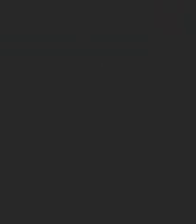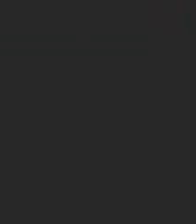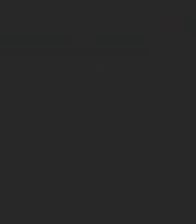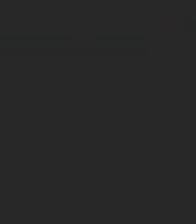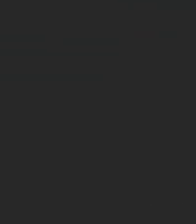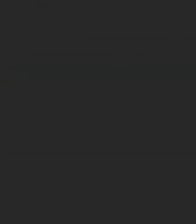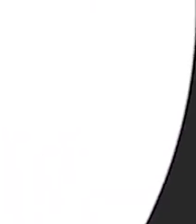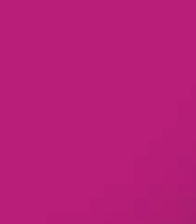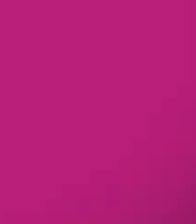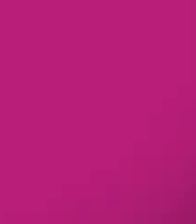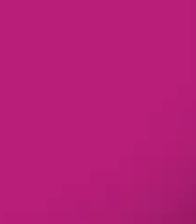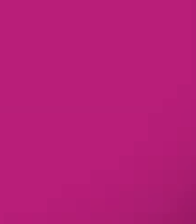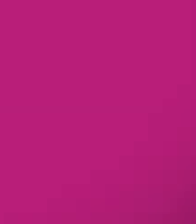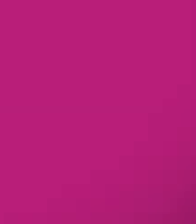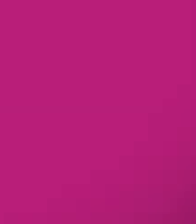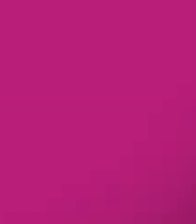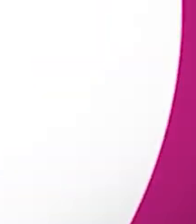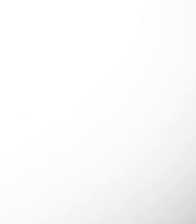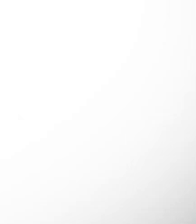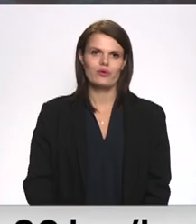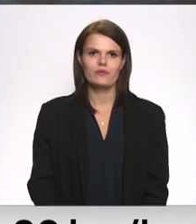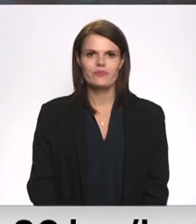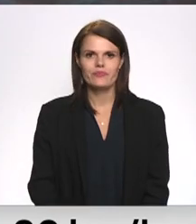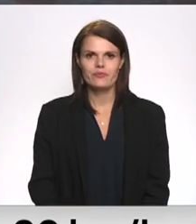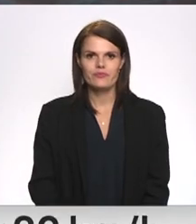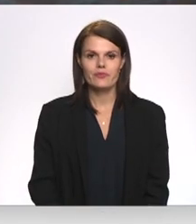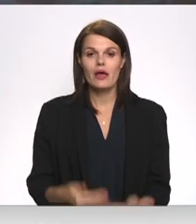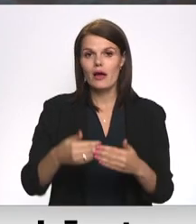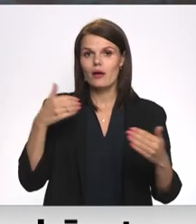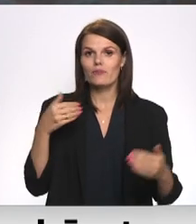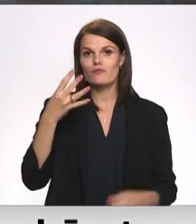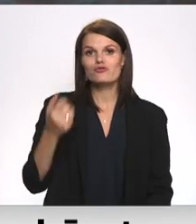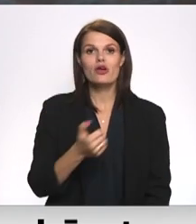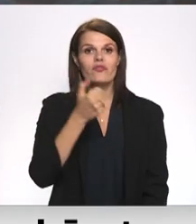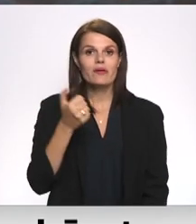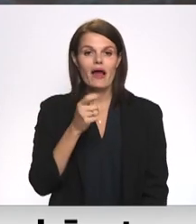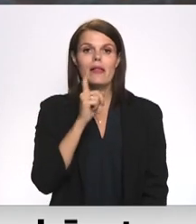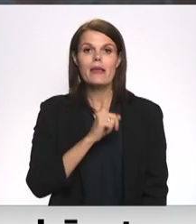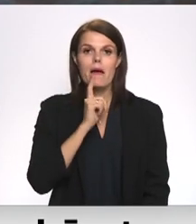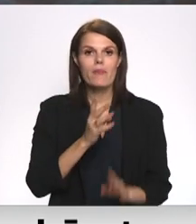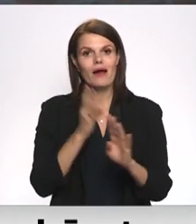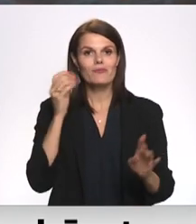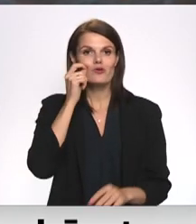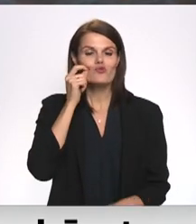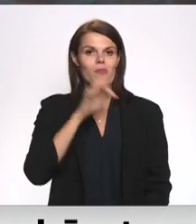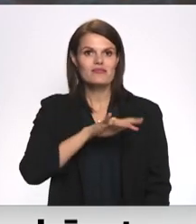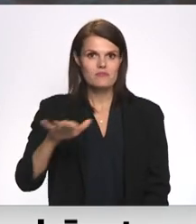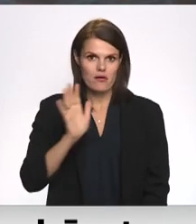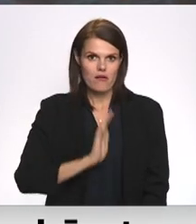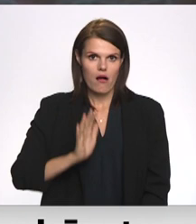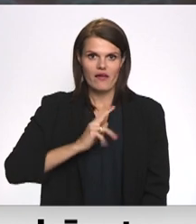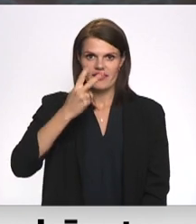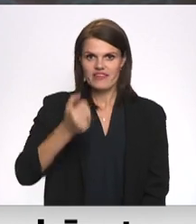Re! Viss ēters ir te! Pirms 4 gadiem Liepājā rindā pie bērnu zobārsta bija jāgaida vairāk